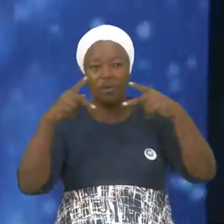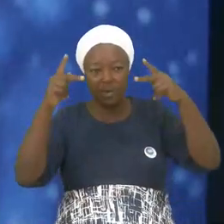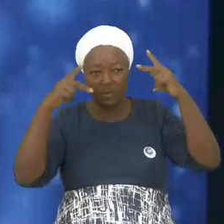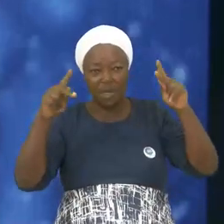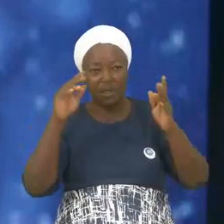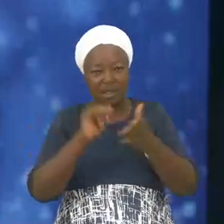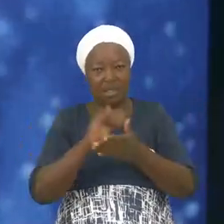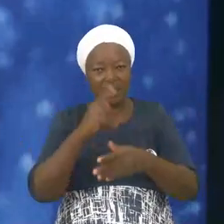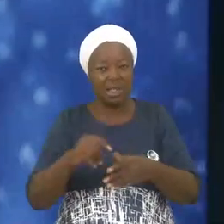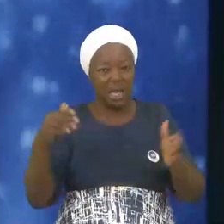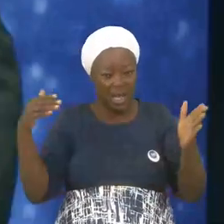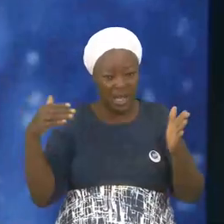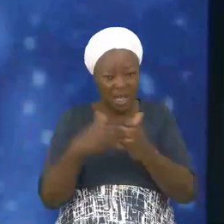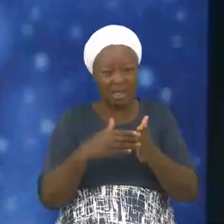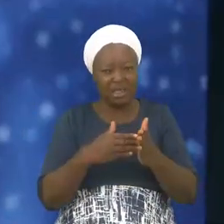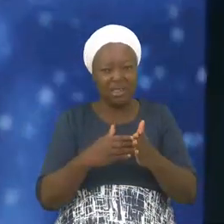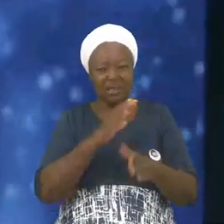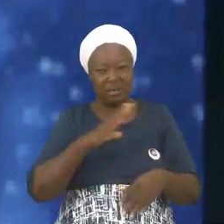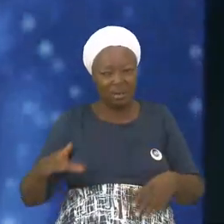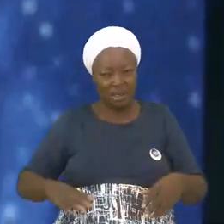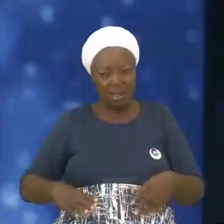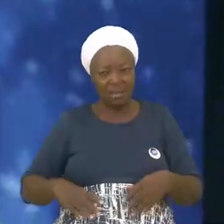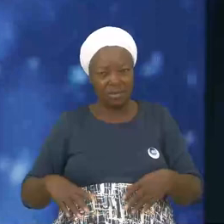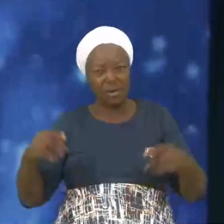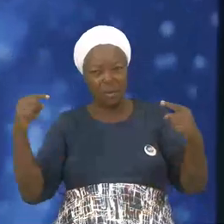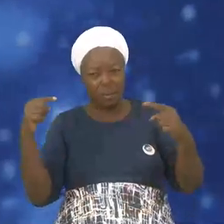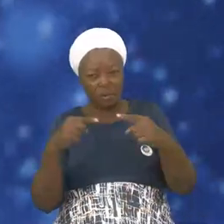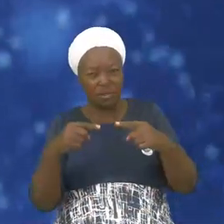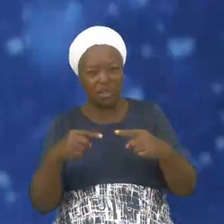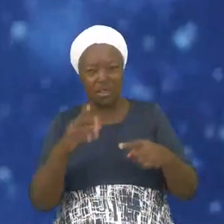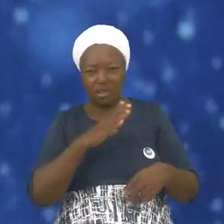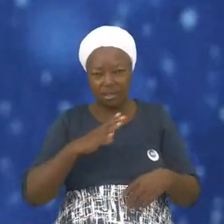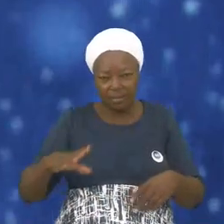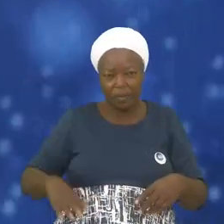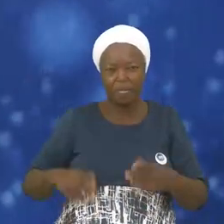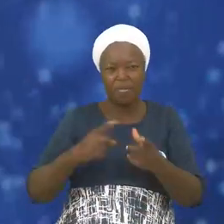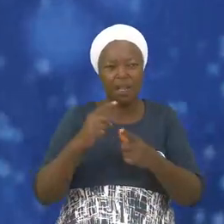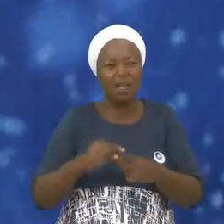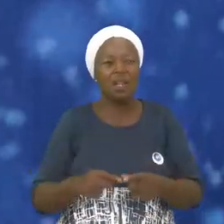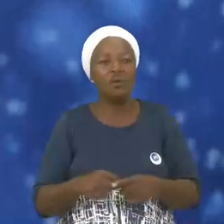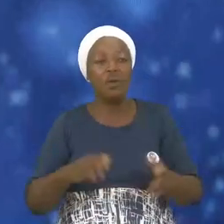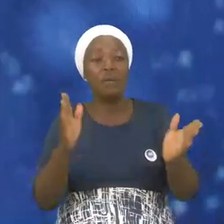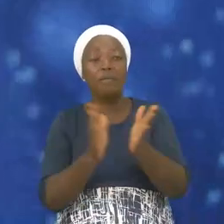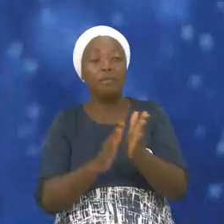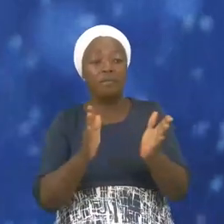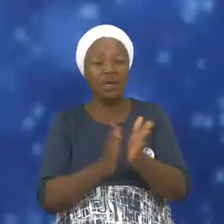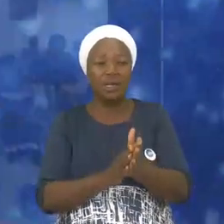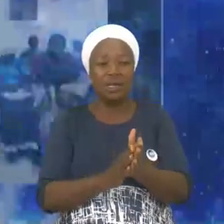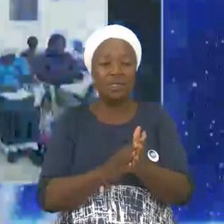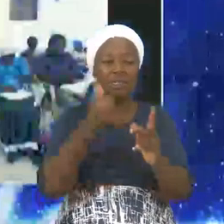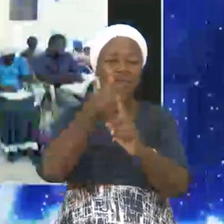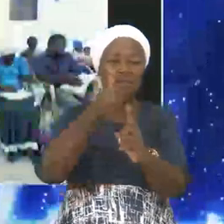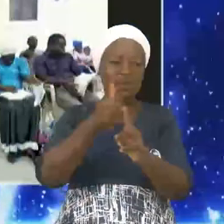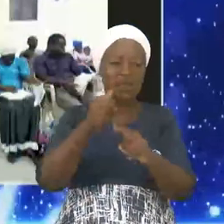de l'arrogance dans le cœur. C'est l'antéchrist, le prince du monde. Ça, c'est le prince de perdition. Il aura